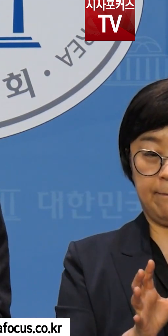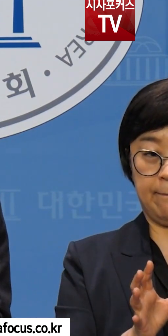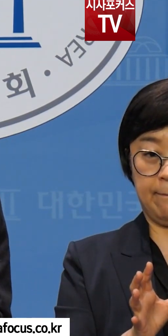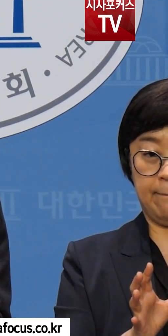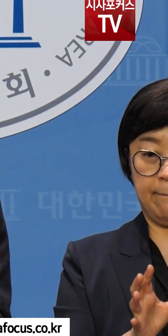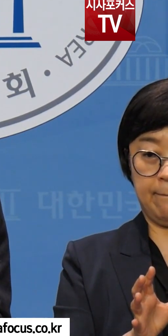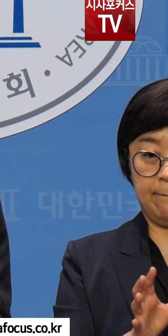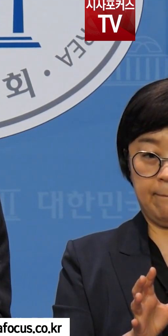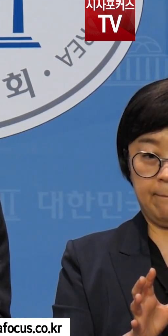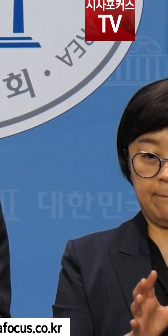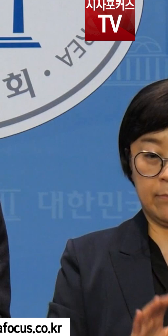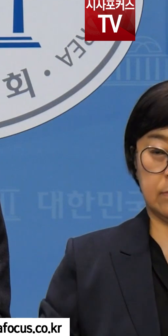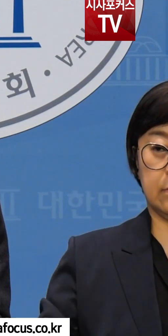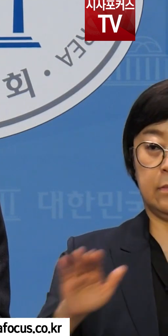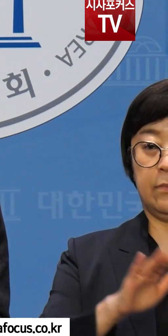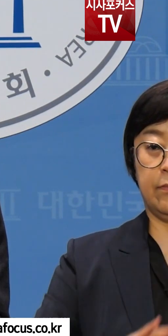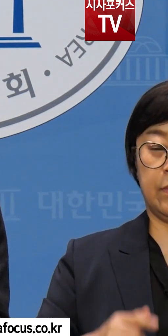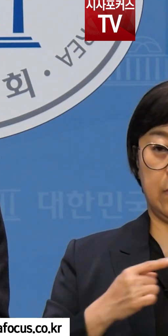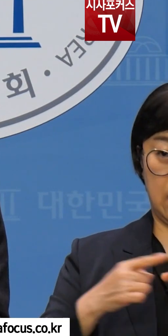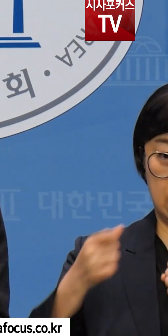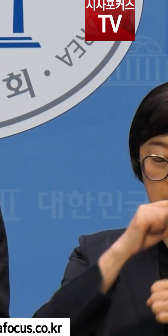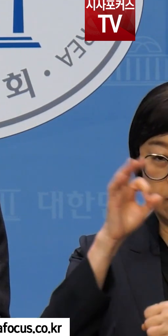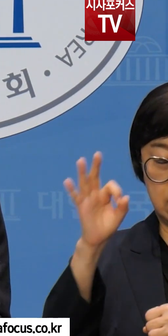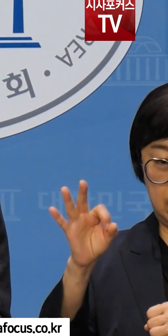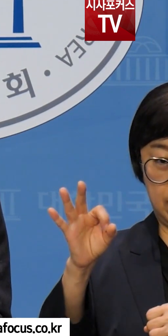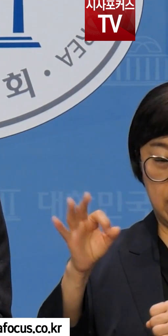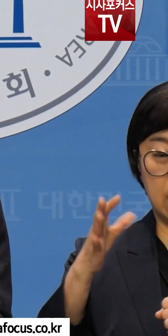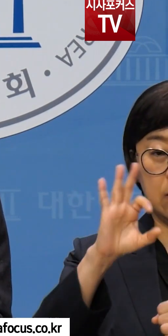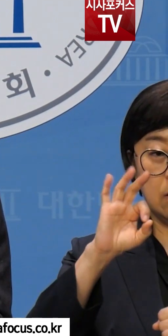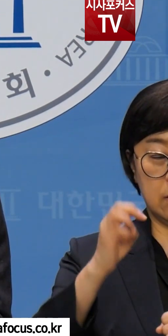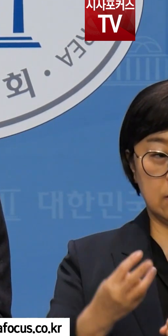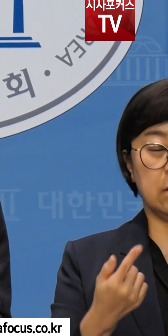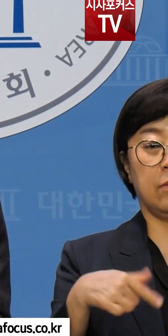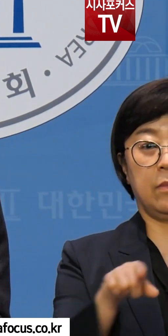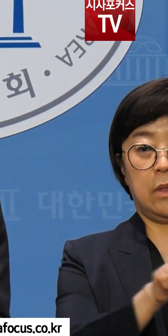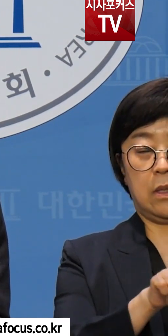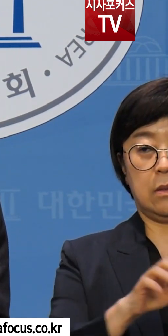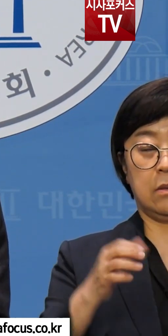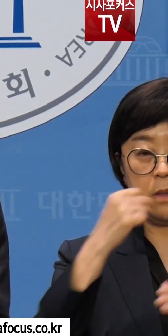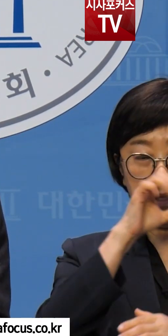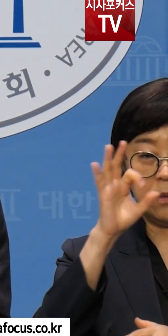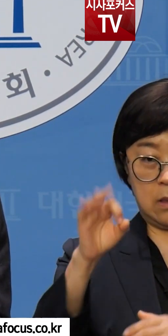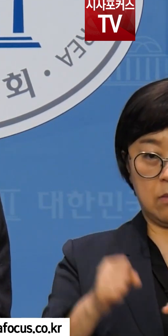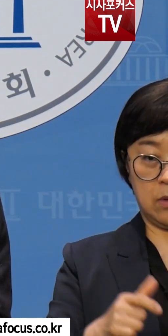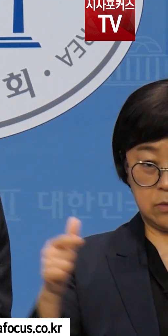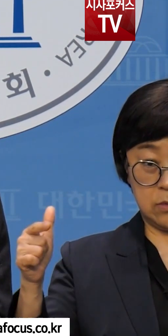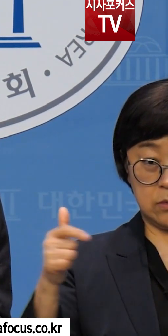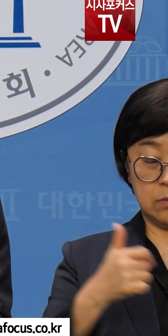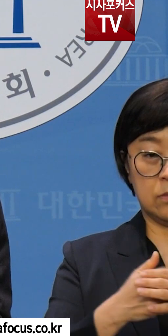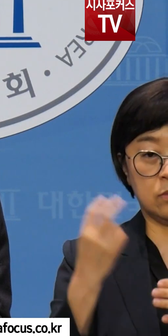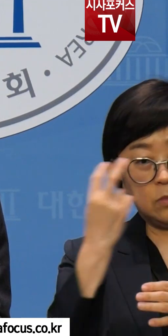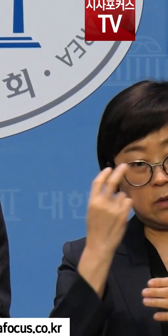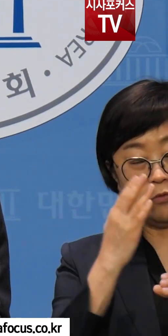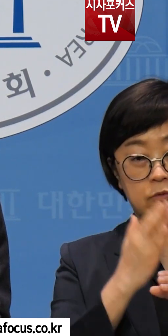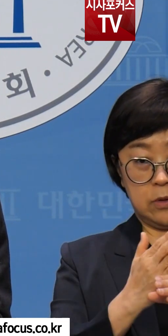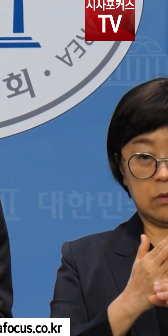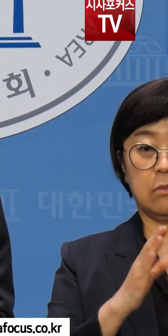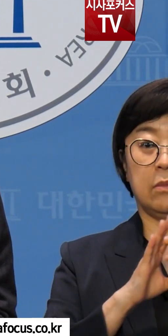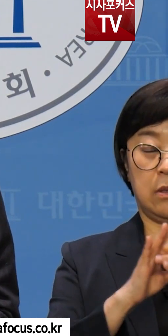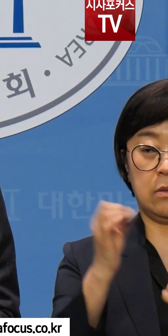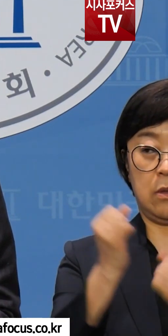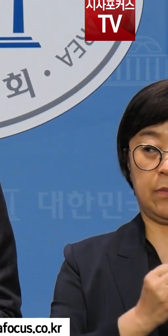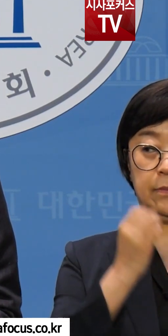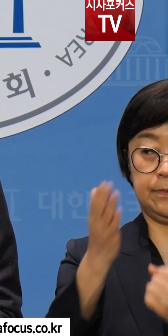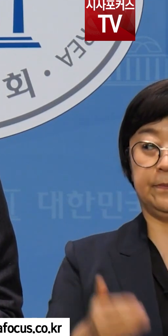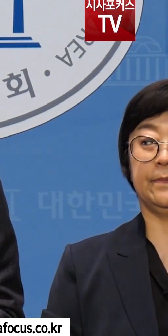만큼 저희들이 내년 예산 중에 을을 위한 예산 확충되어야 될 부분 챙기고 있는데 그것과 관련된